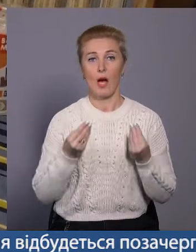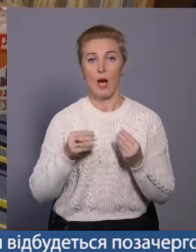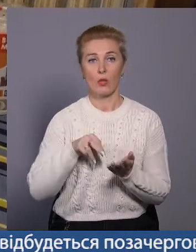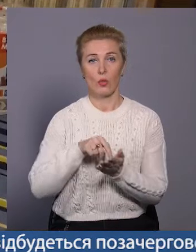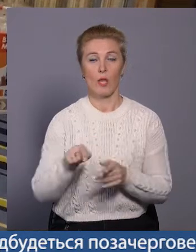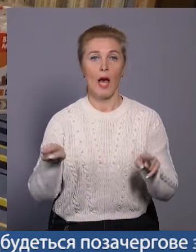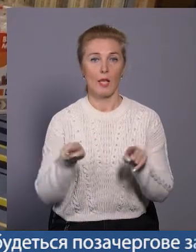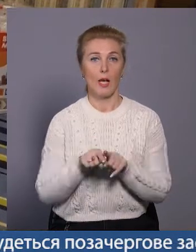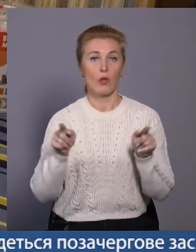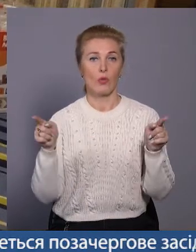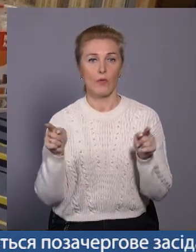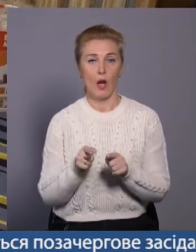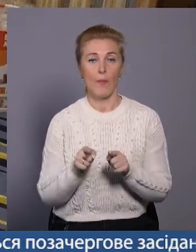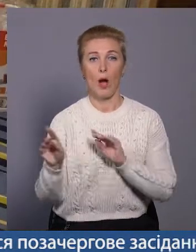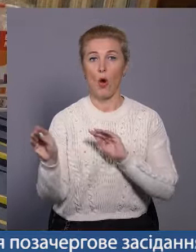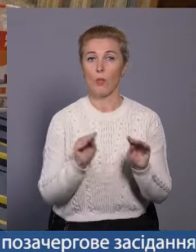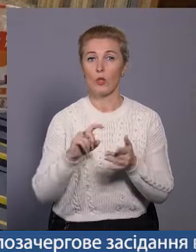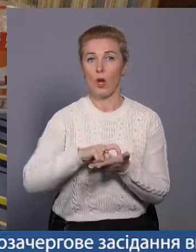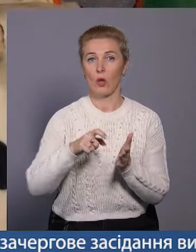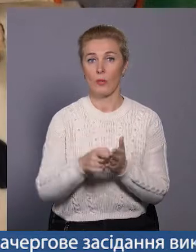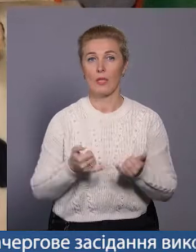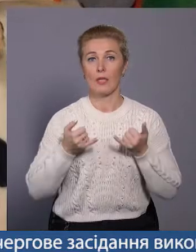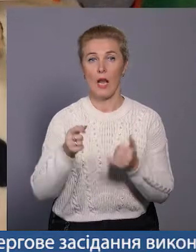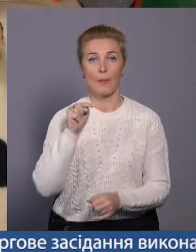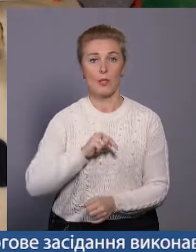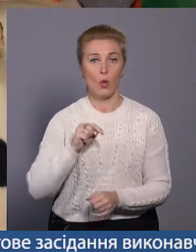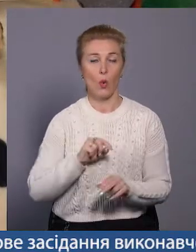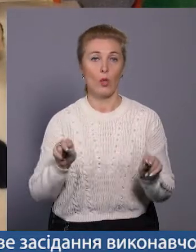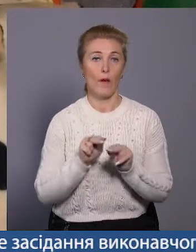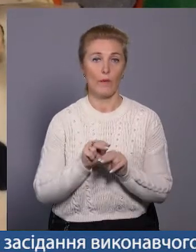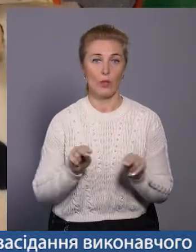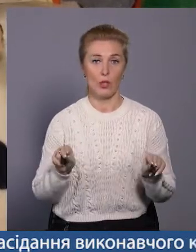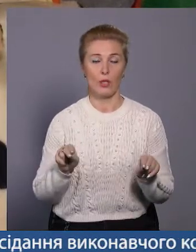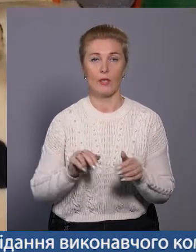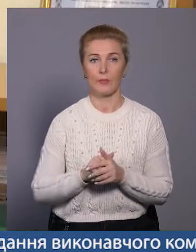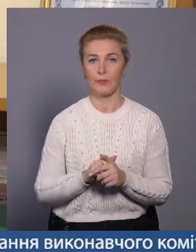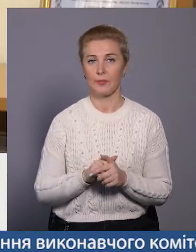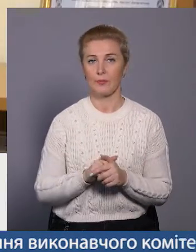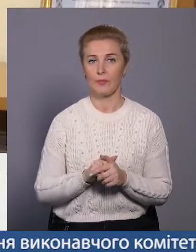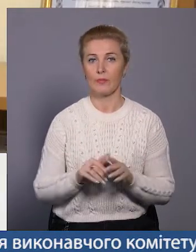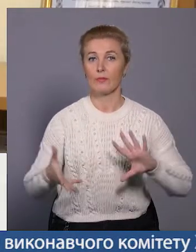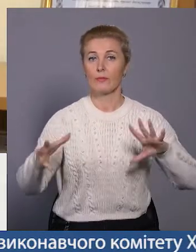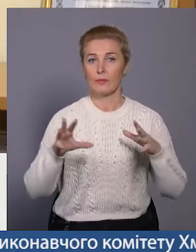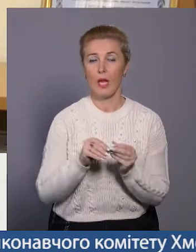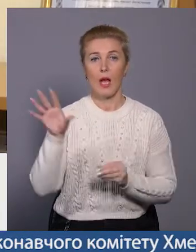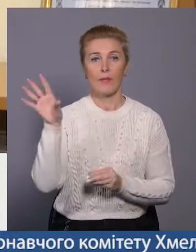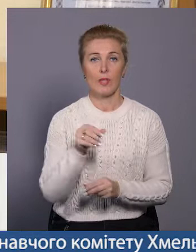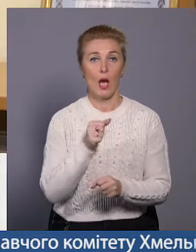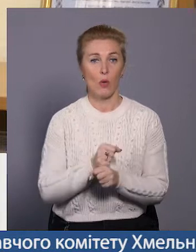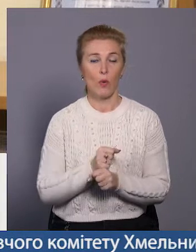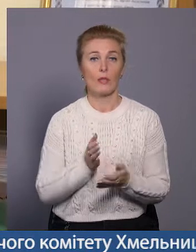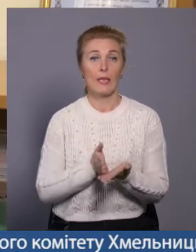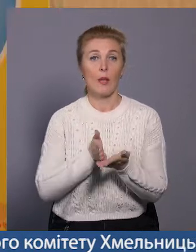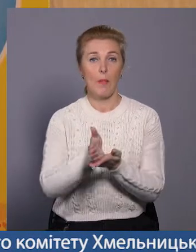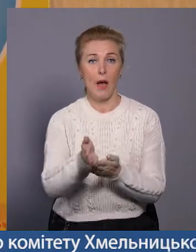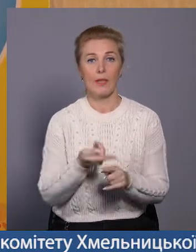рамках інклюзивного простору облаштувала кабінети для психолога, вчителя, дефектолога та логопедів. Взагалі вся робота з такими дітьми направлена на те,